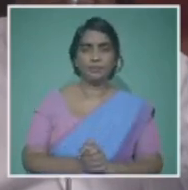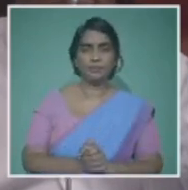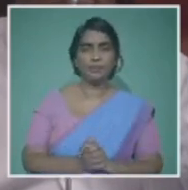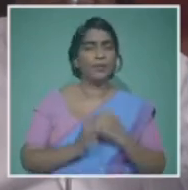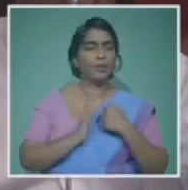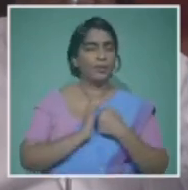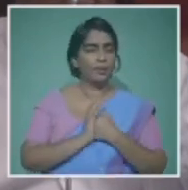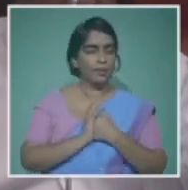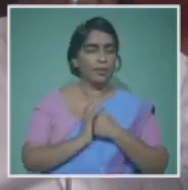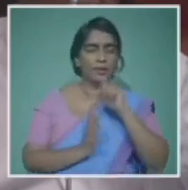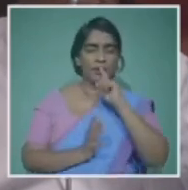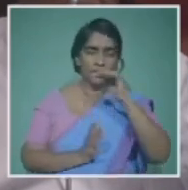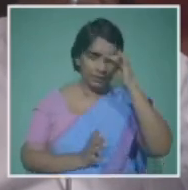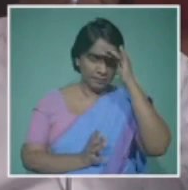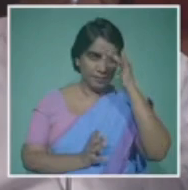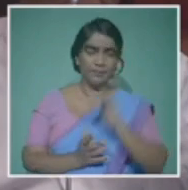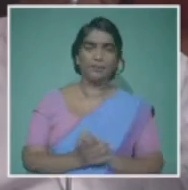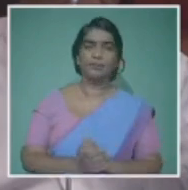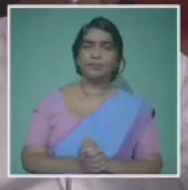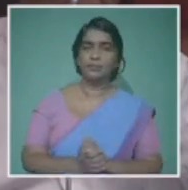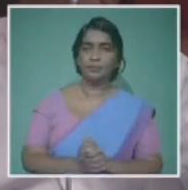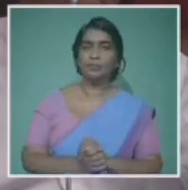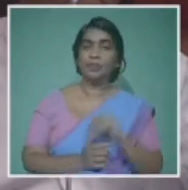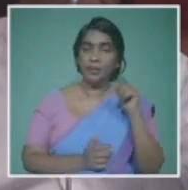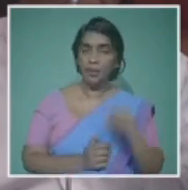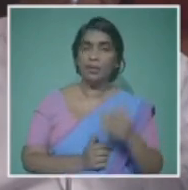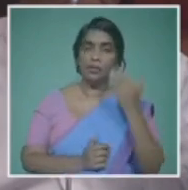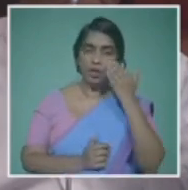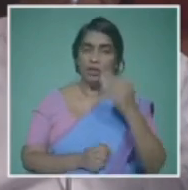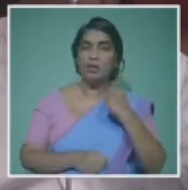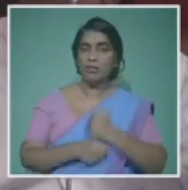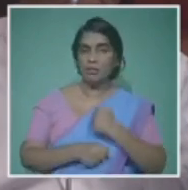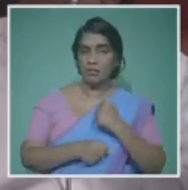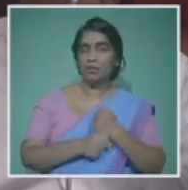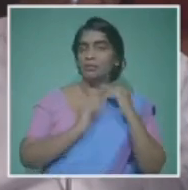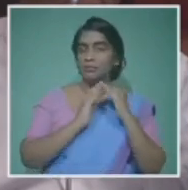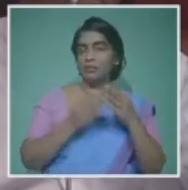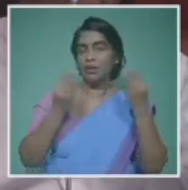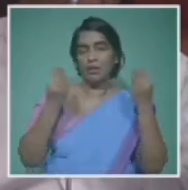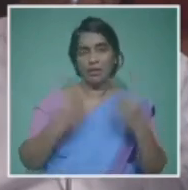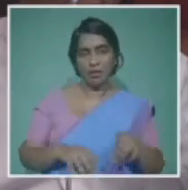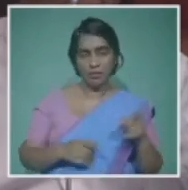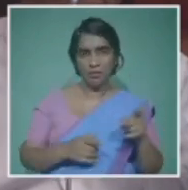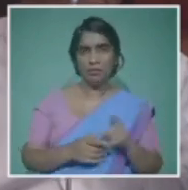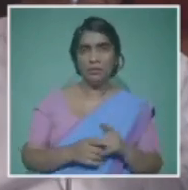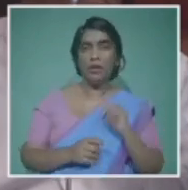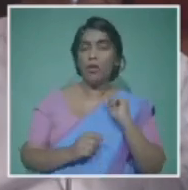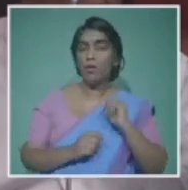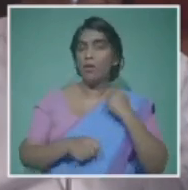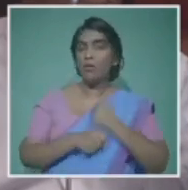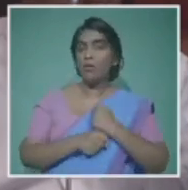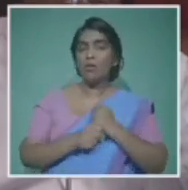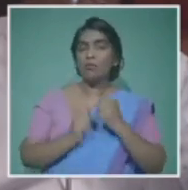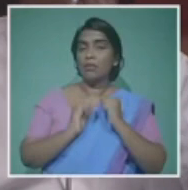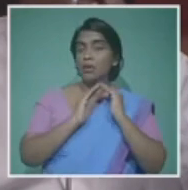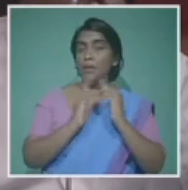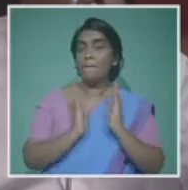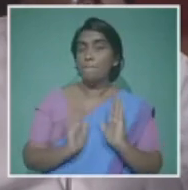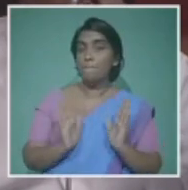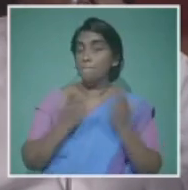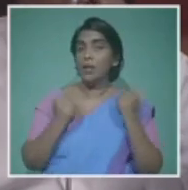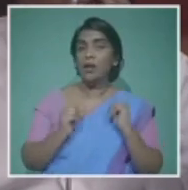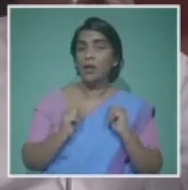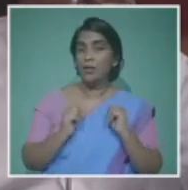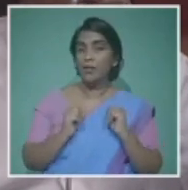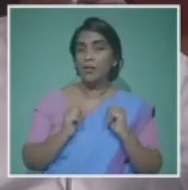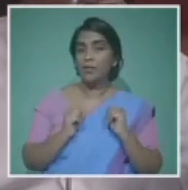Garuk kata anak itu bani, ada penyewaan rajaan sih asar takai. Kau tuh bilang rajaan sih bihikiru, kau